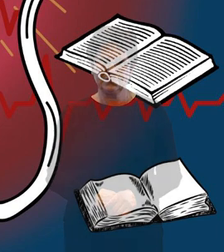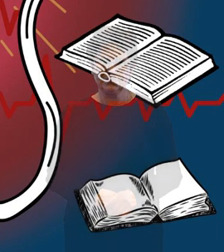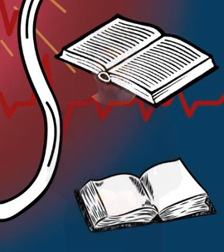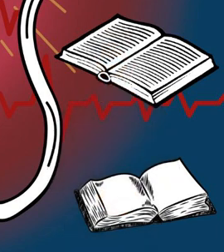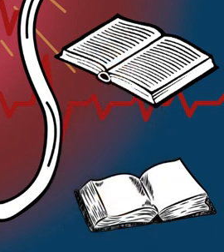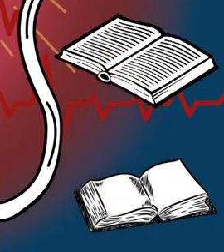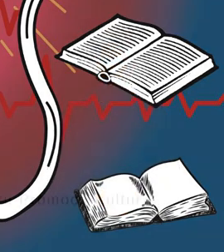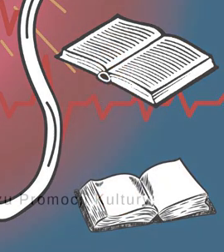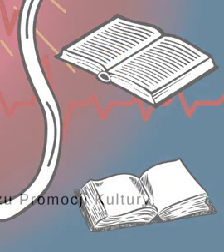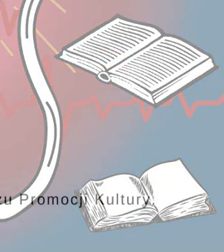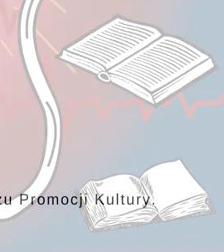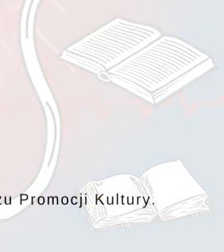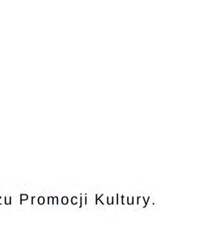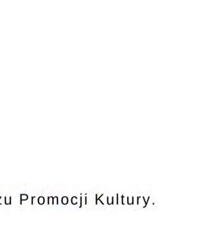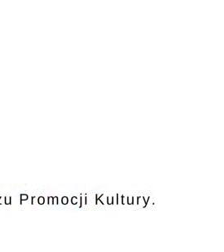dziękuję